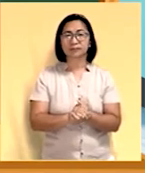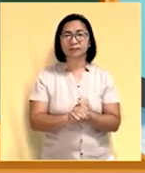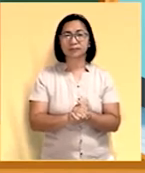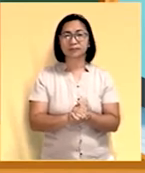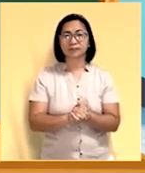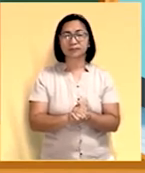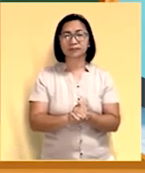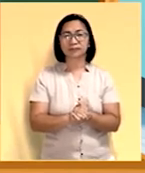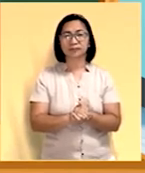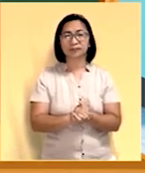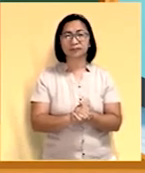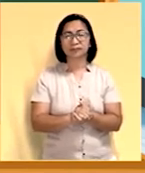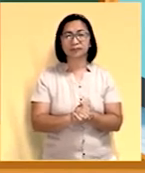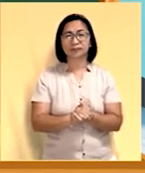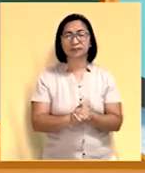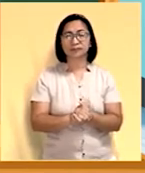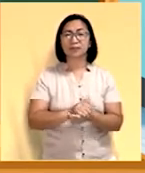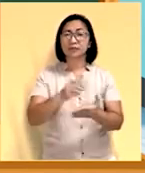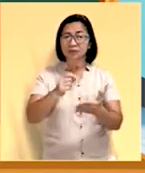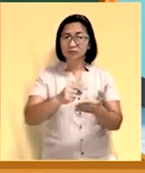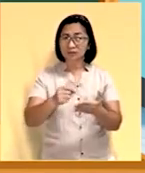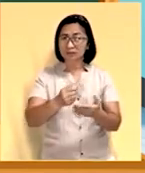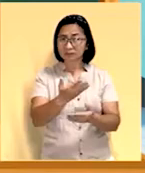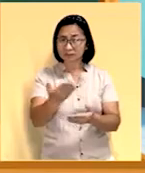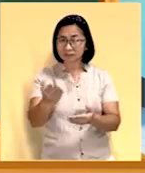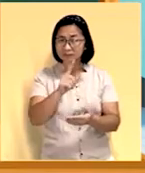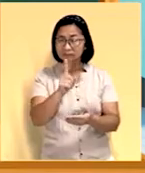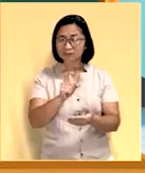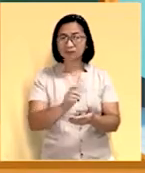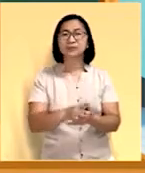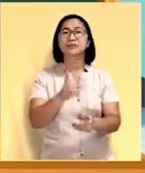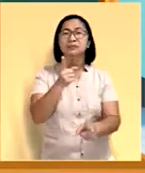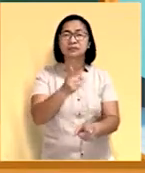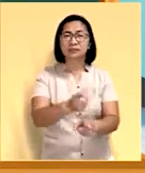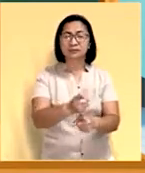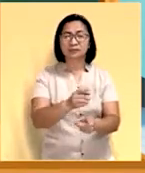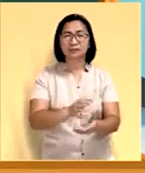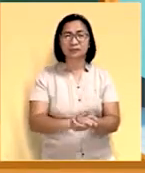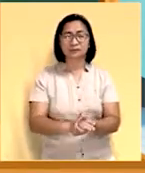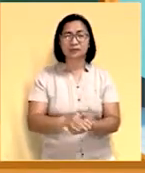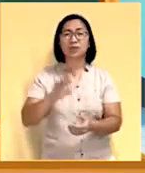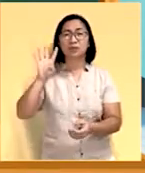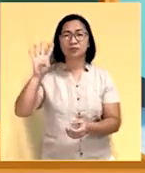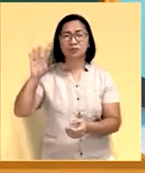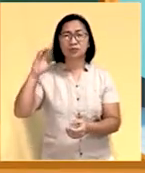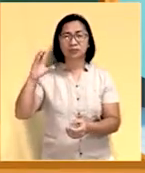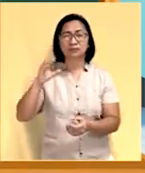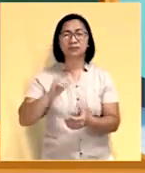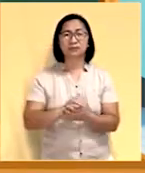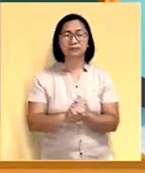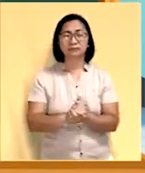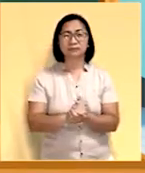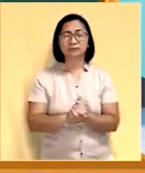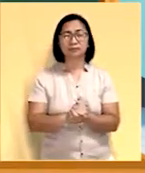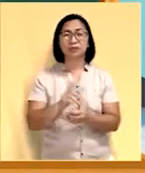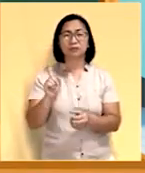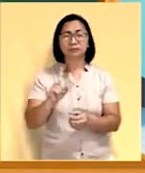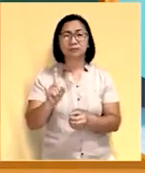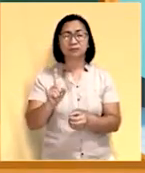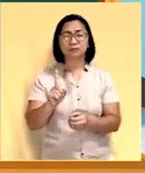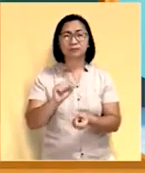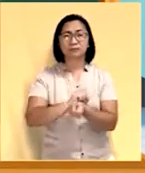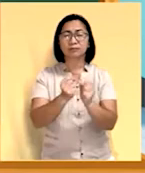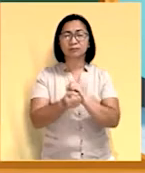Nasulat na ba? Tama! 400. Ano naman ang rounded off number